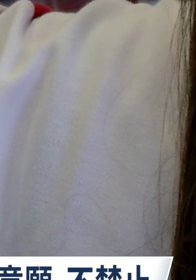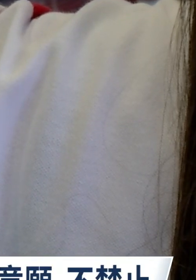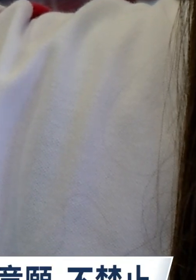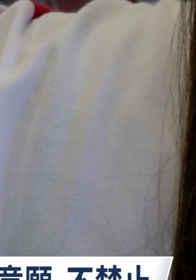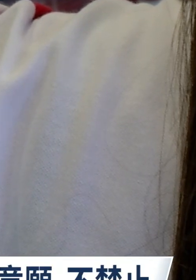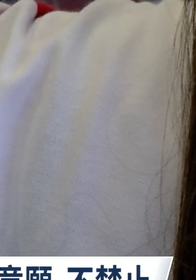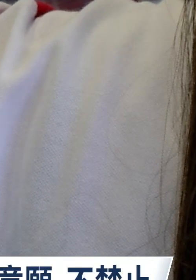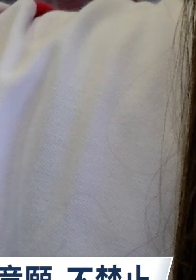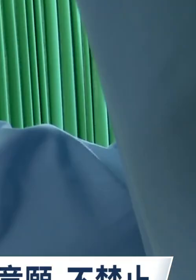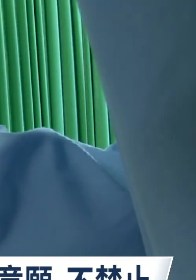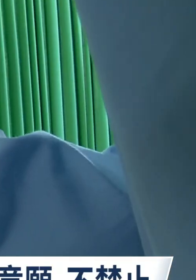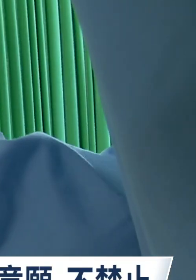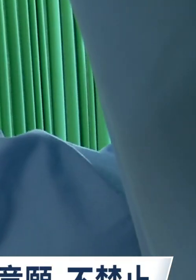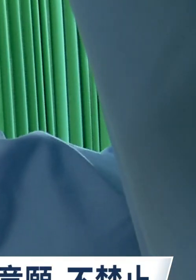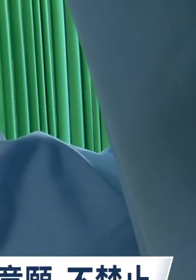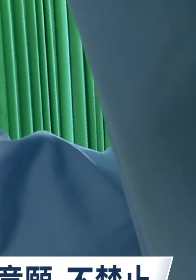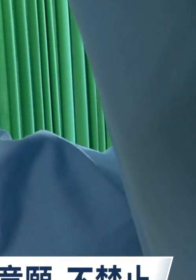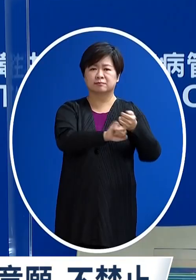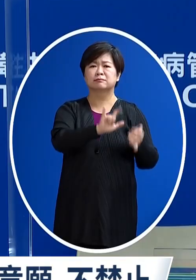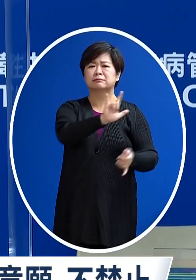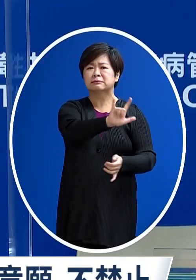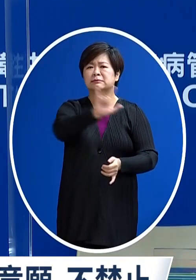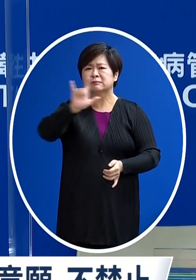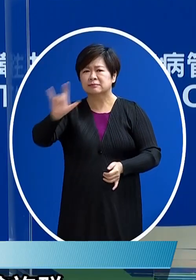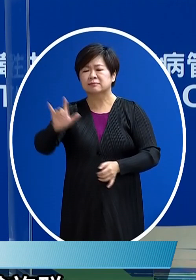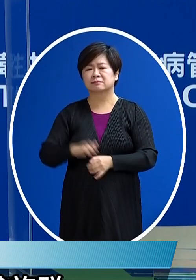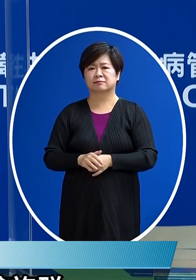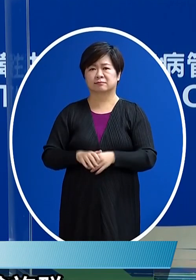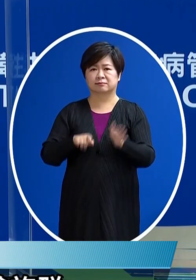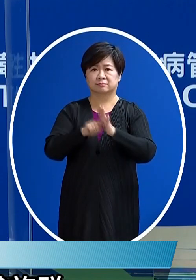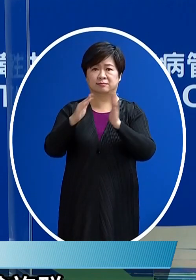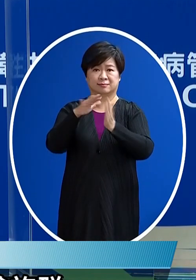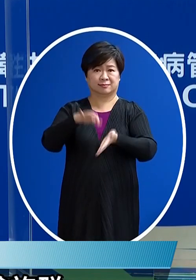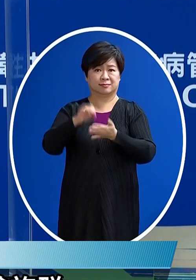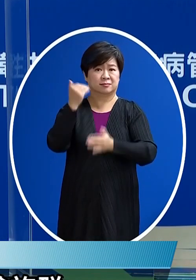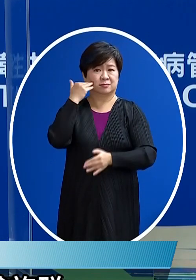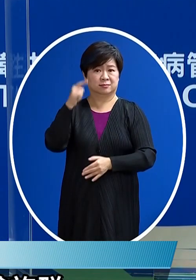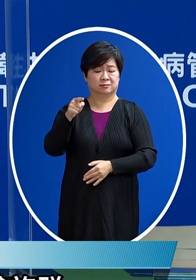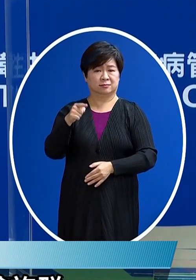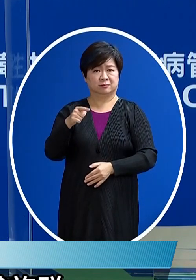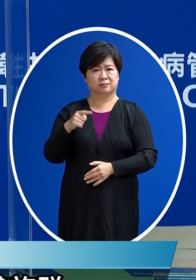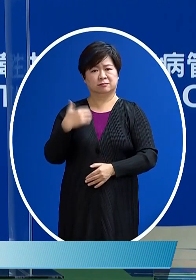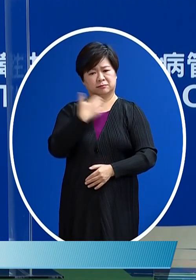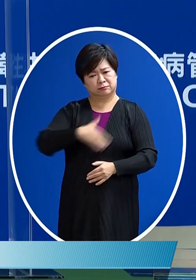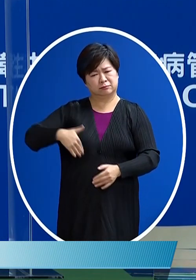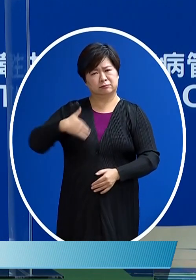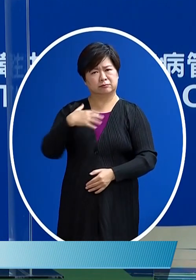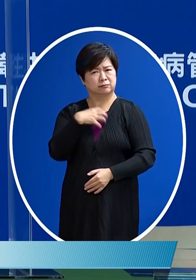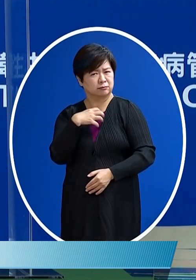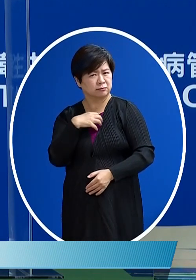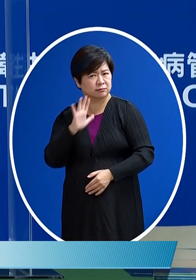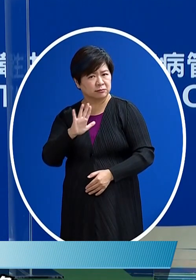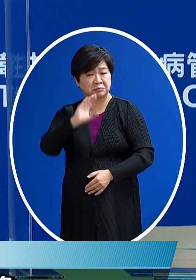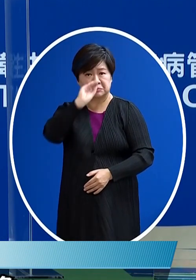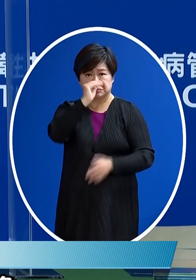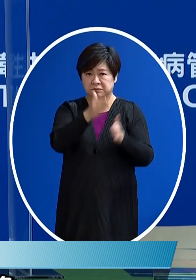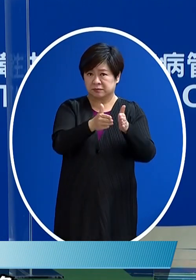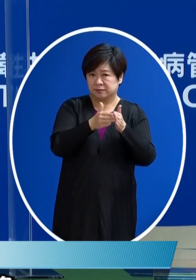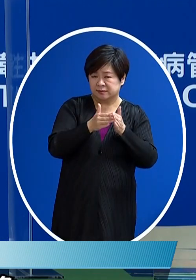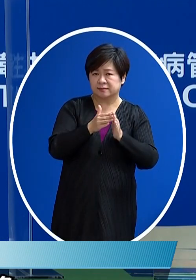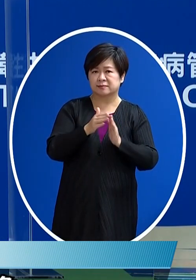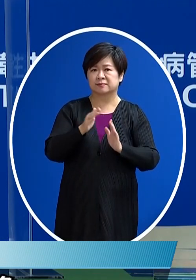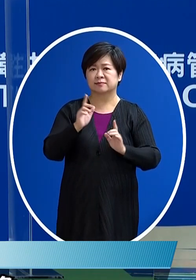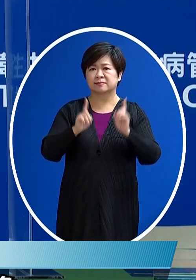烈接种意愿者，指挥中心不阻止。 专家认为说，如果有高风险族群或是特殊需求，有强